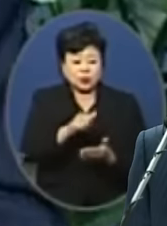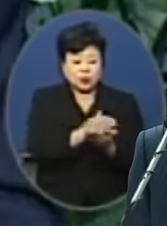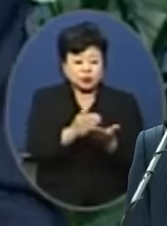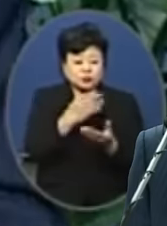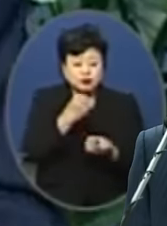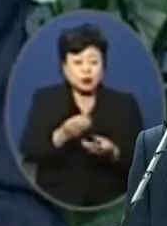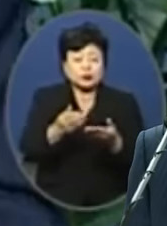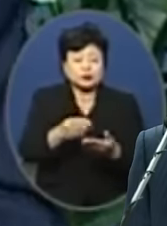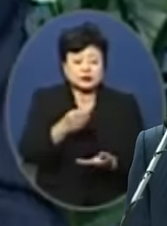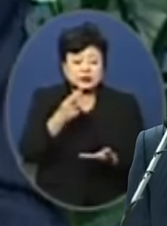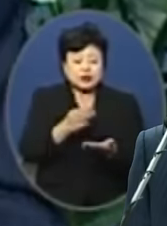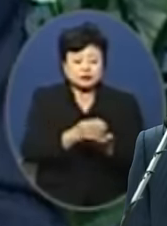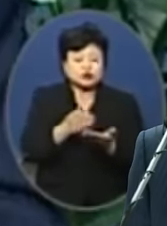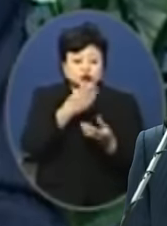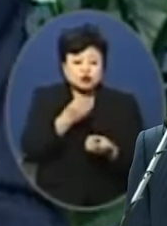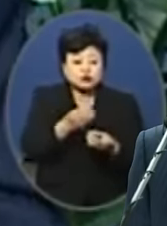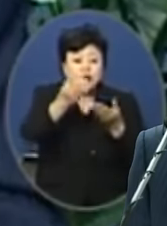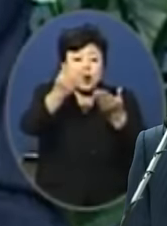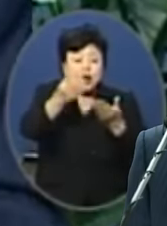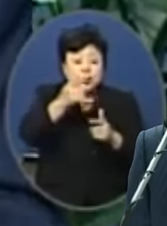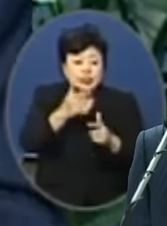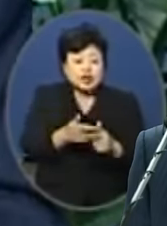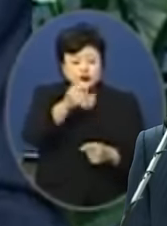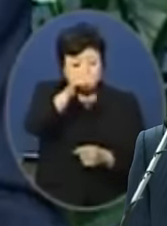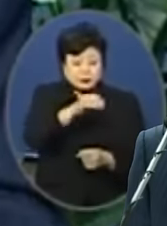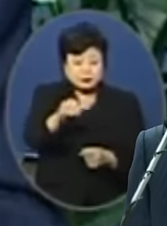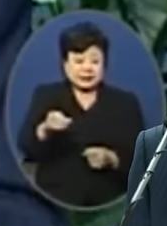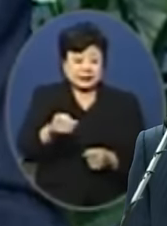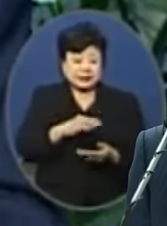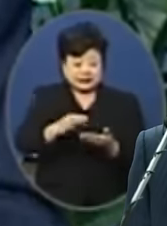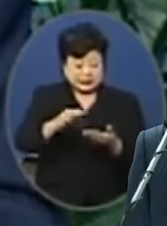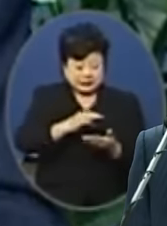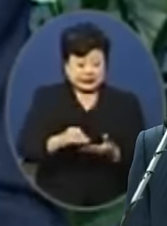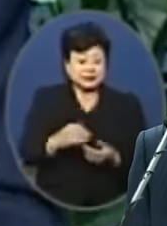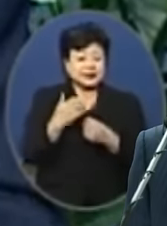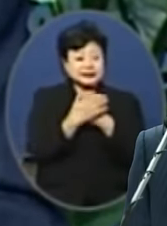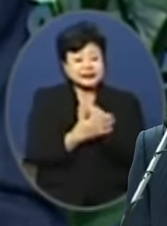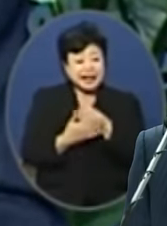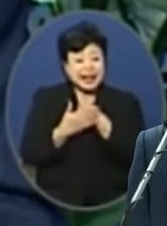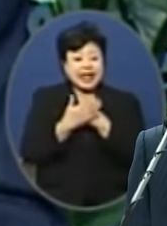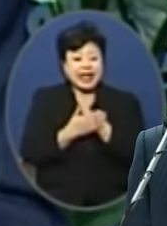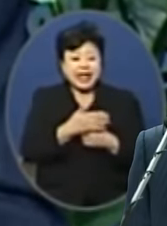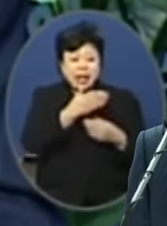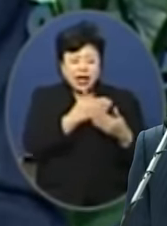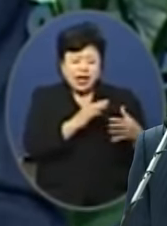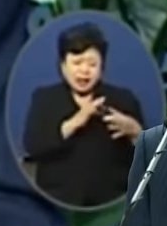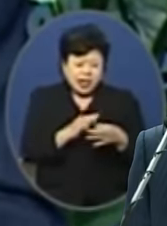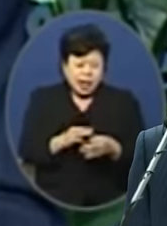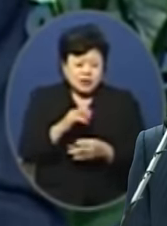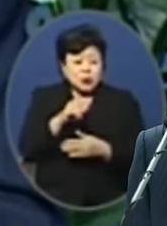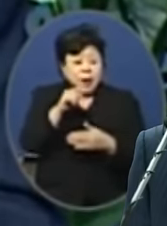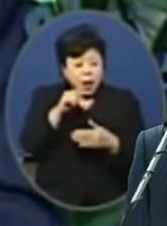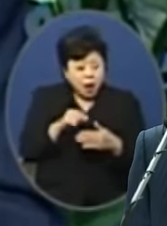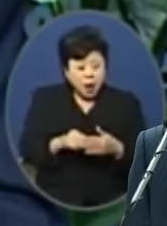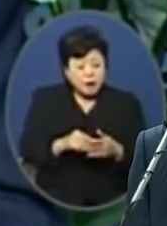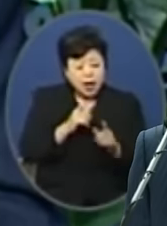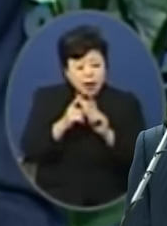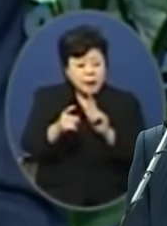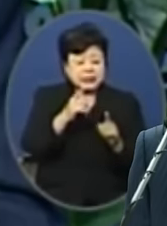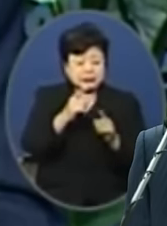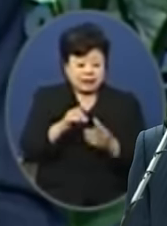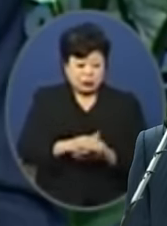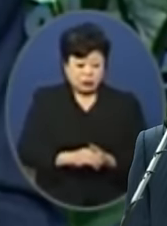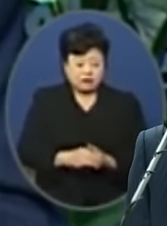오중보험과 삼중축복 예수님이 십자가에서 주신 이 은혜를 여러분 계속해서 마음속에